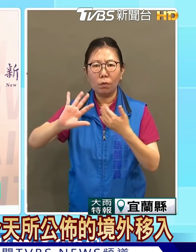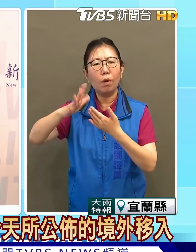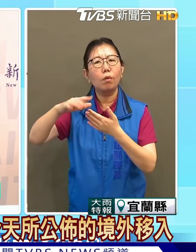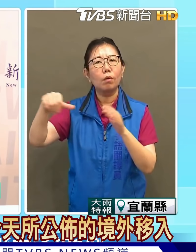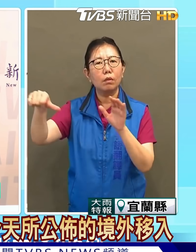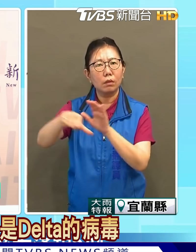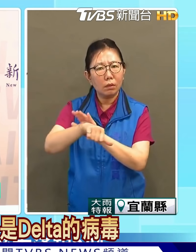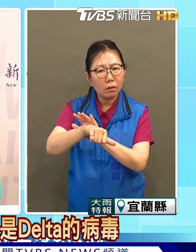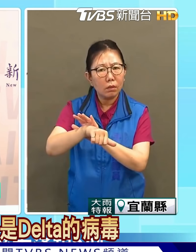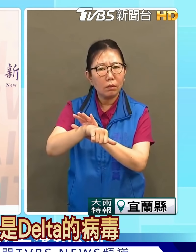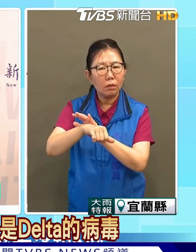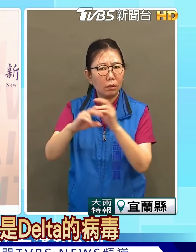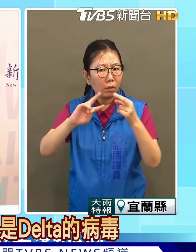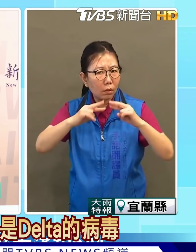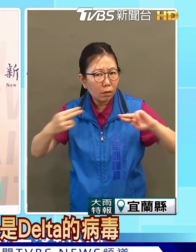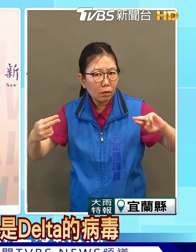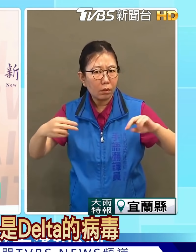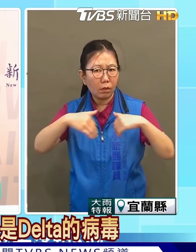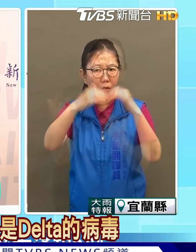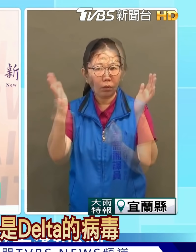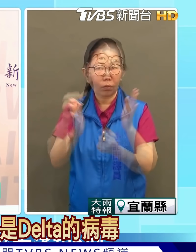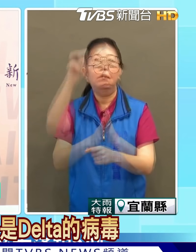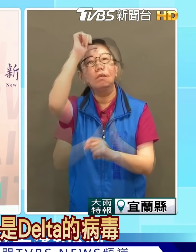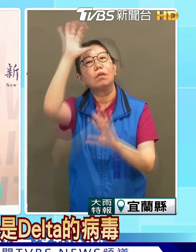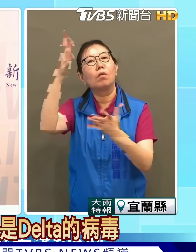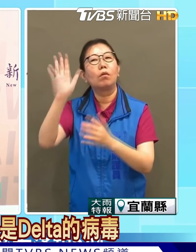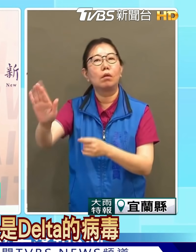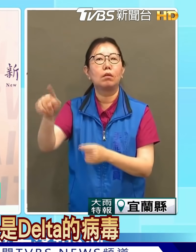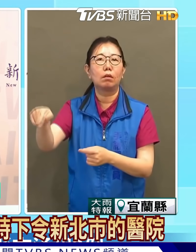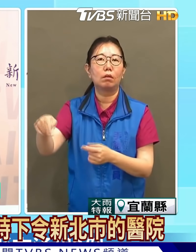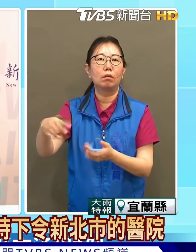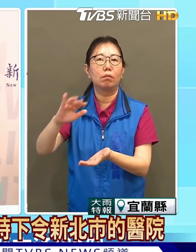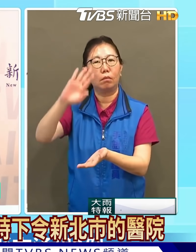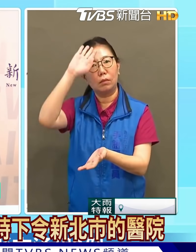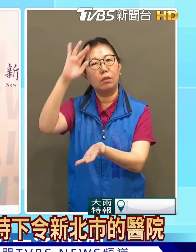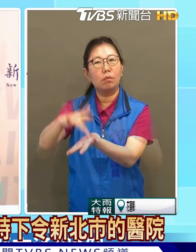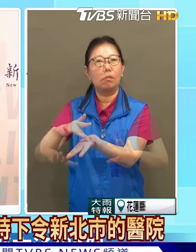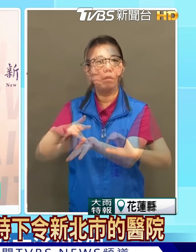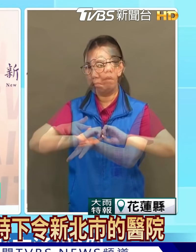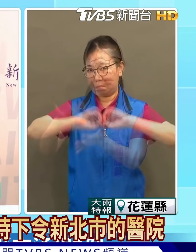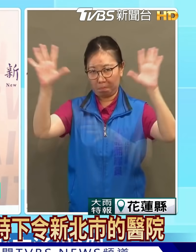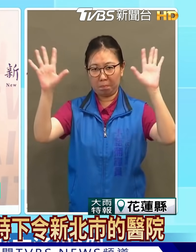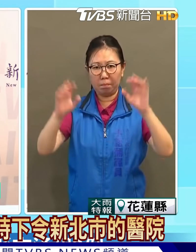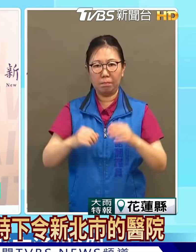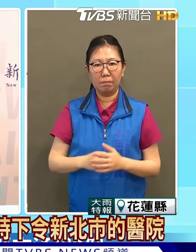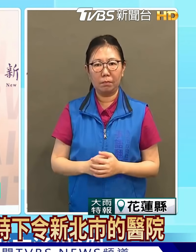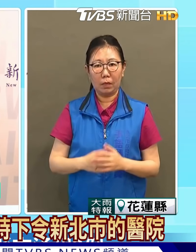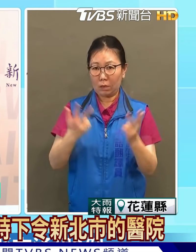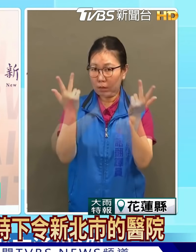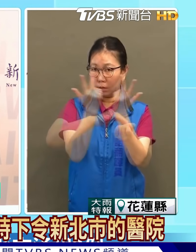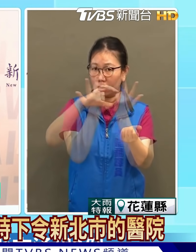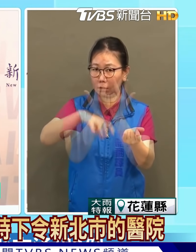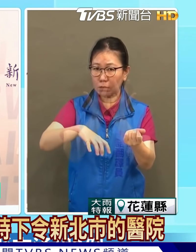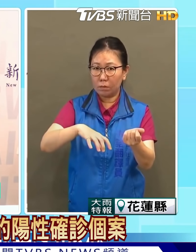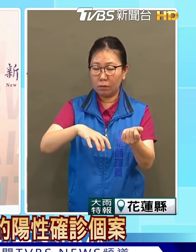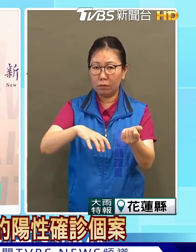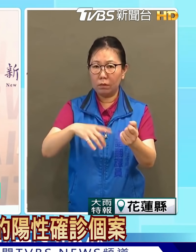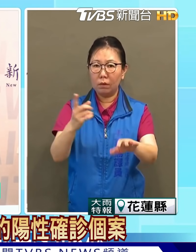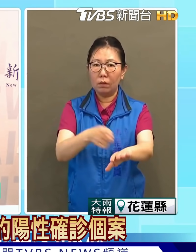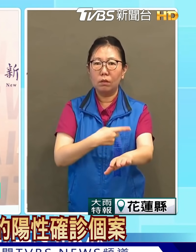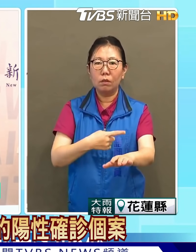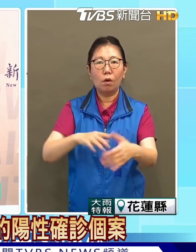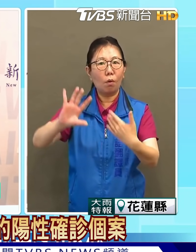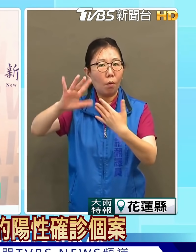入基因定序都是德尔塔的病毒，所以我们今天同时下令新北市的医院，